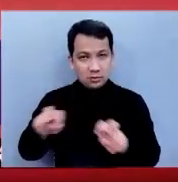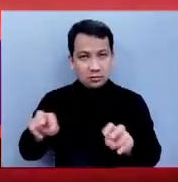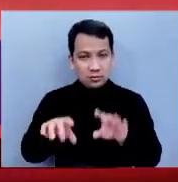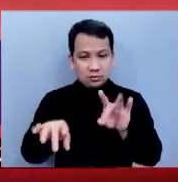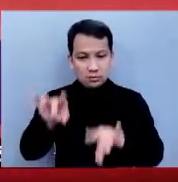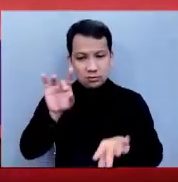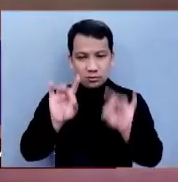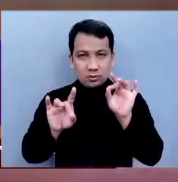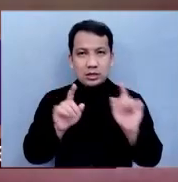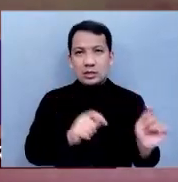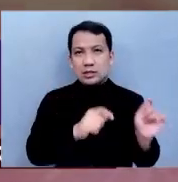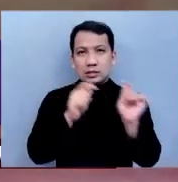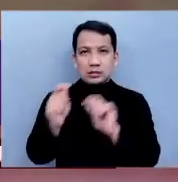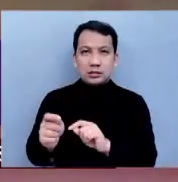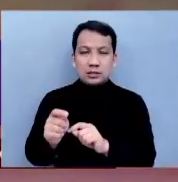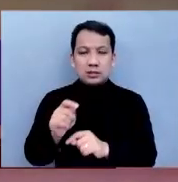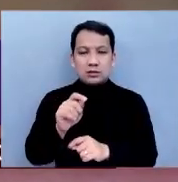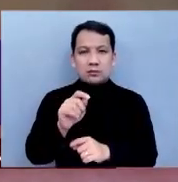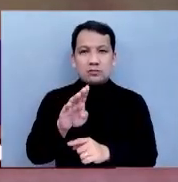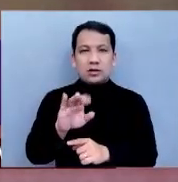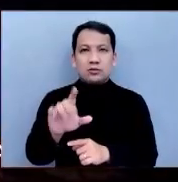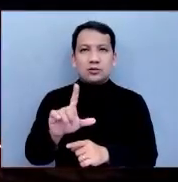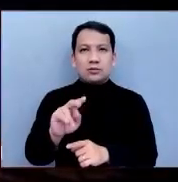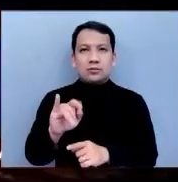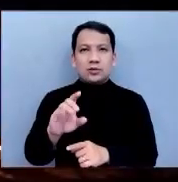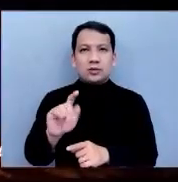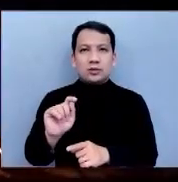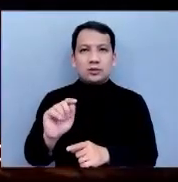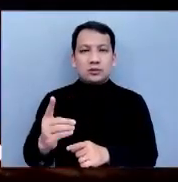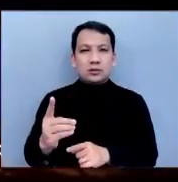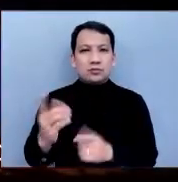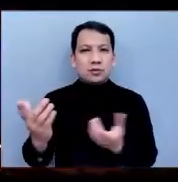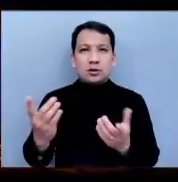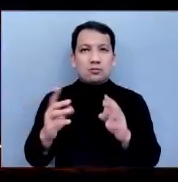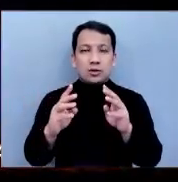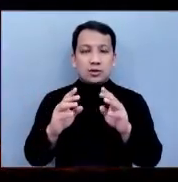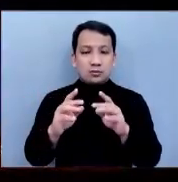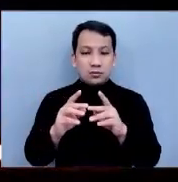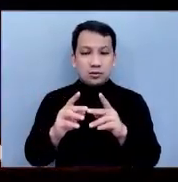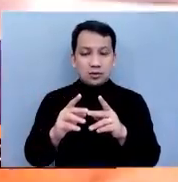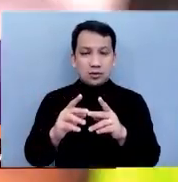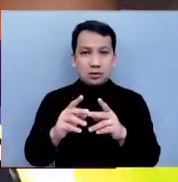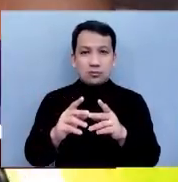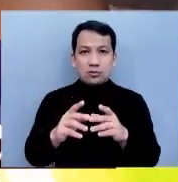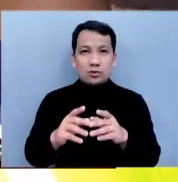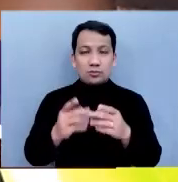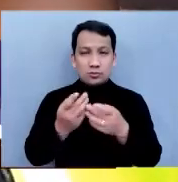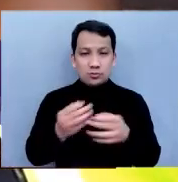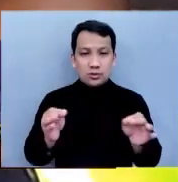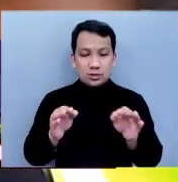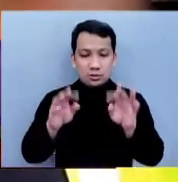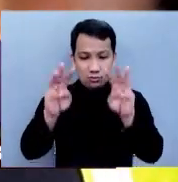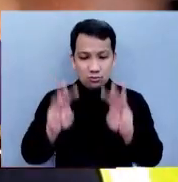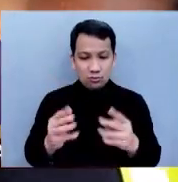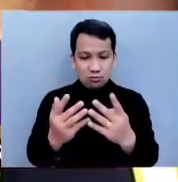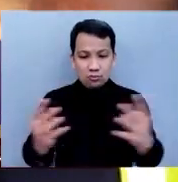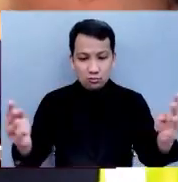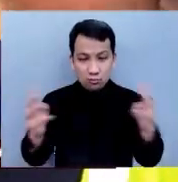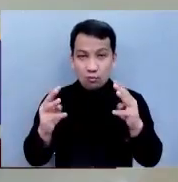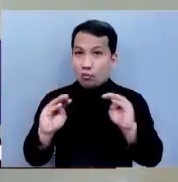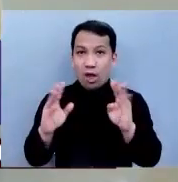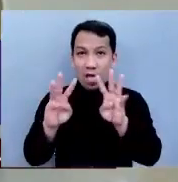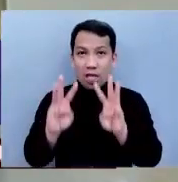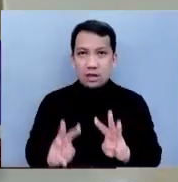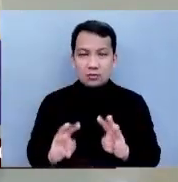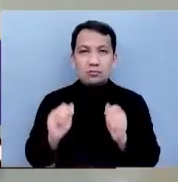ay ililipat sa Barrio Libertad, ang prison without wall ng Iwaig, kung saan pwede nilang makasama ang kanilang pamilya.